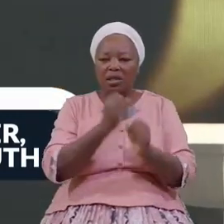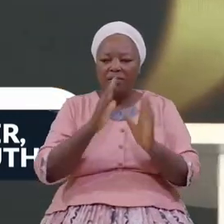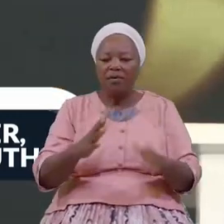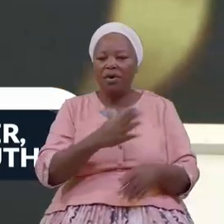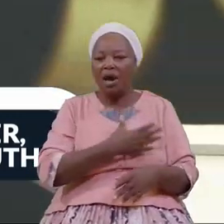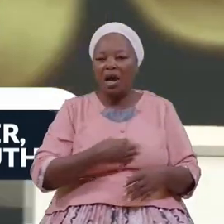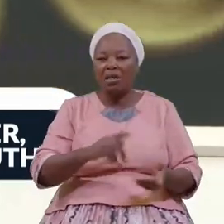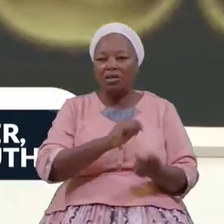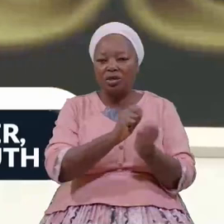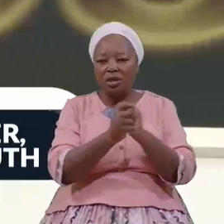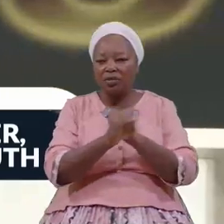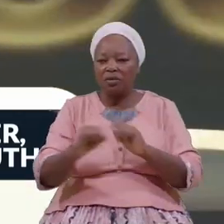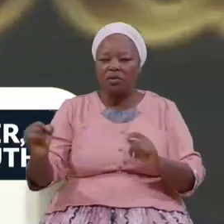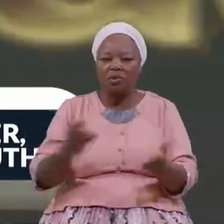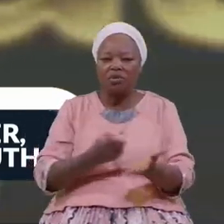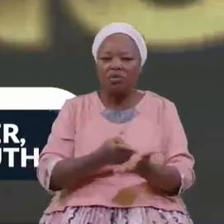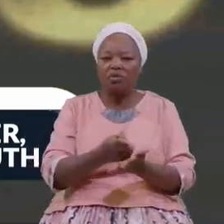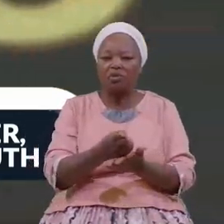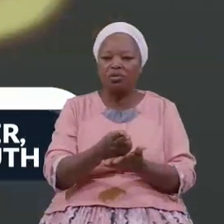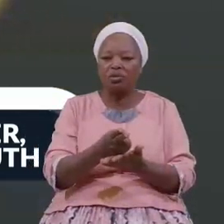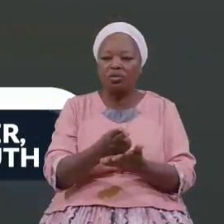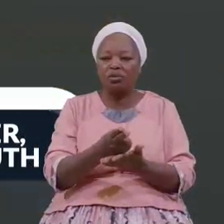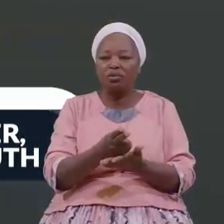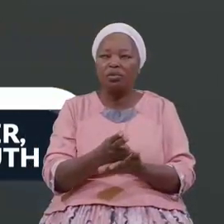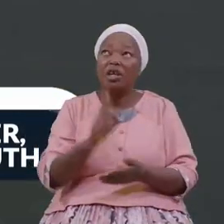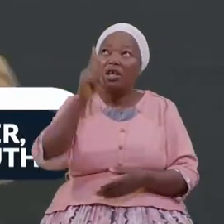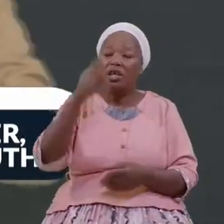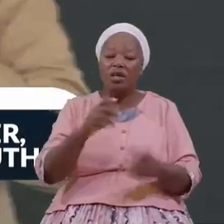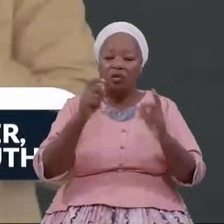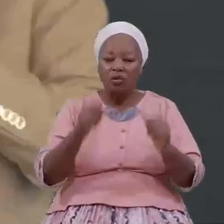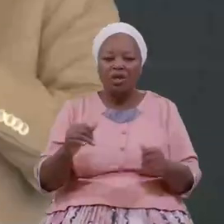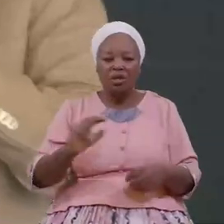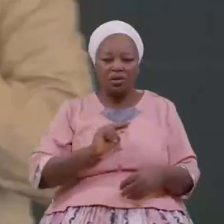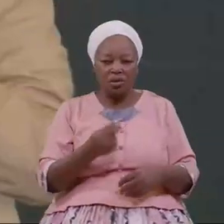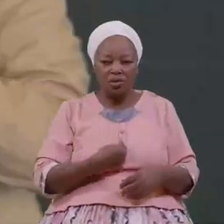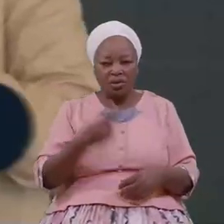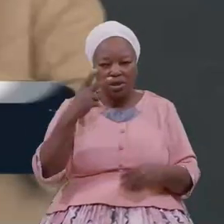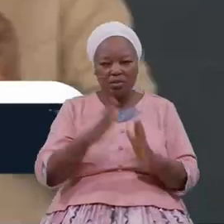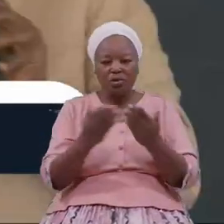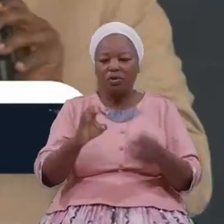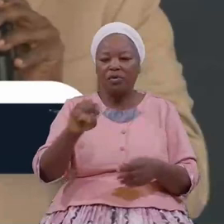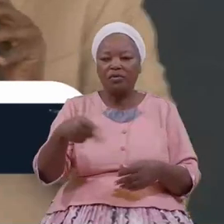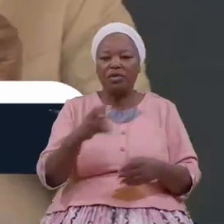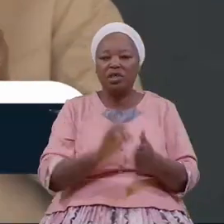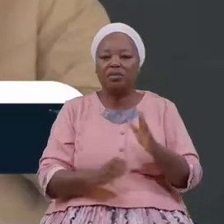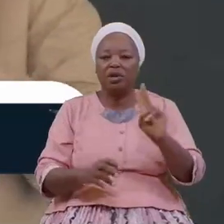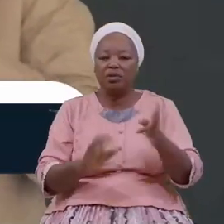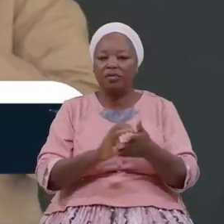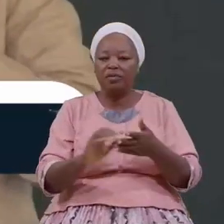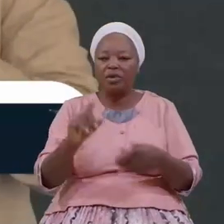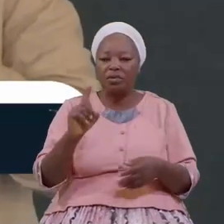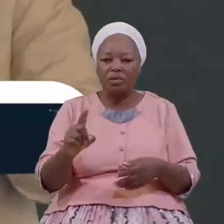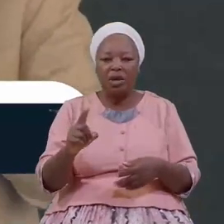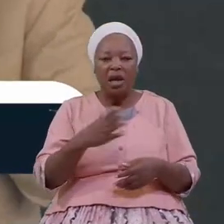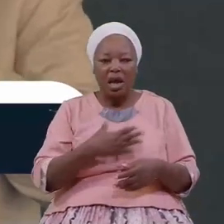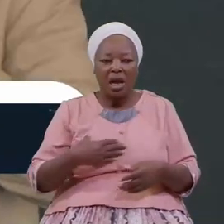la vérité transformatrice. Il nous donne la vie, il nous vivifie. Éphésiens chapitre 2, verset